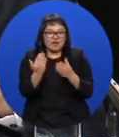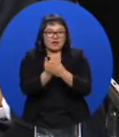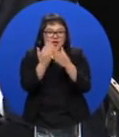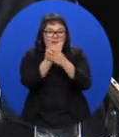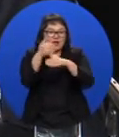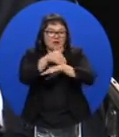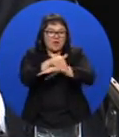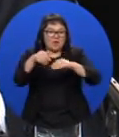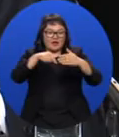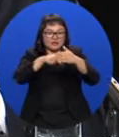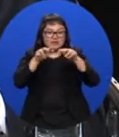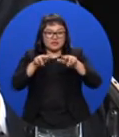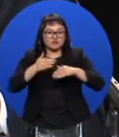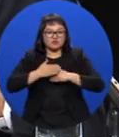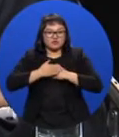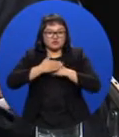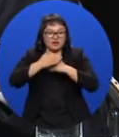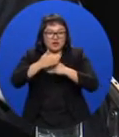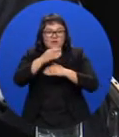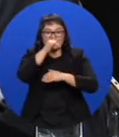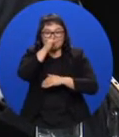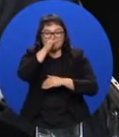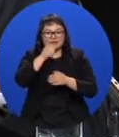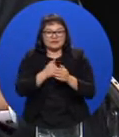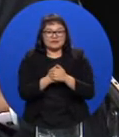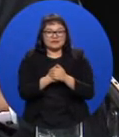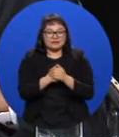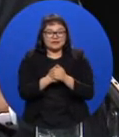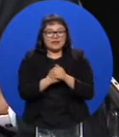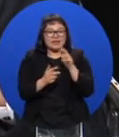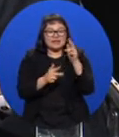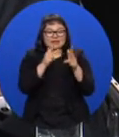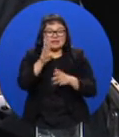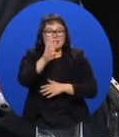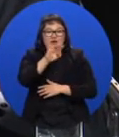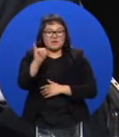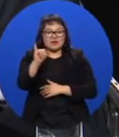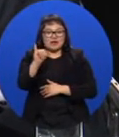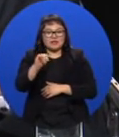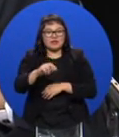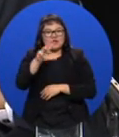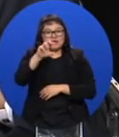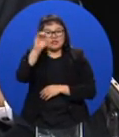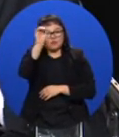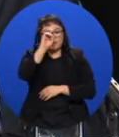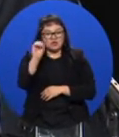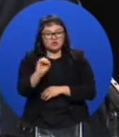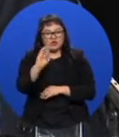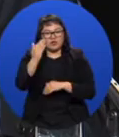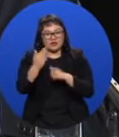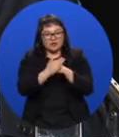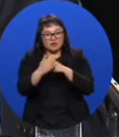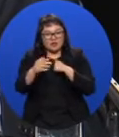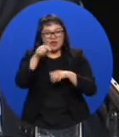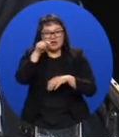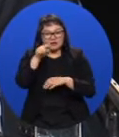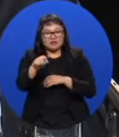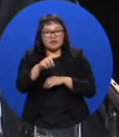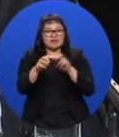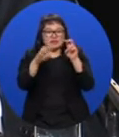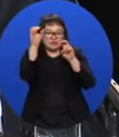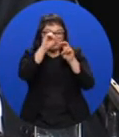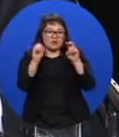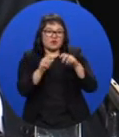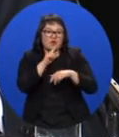안에서 지금 추진하고 있는 커뮤니티센터 사업비가 약 25% 정도 되어지기 때문에 그거를 20%로